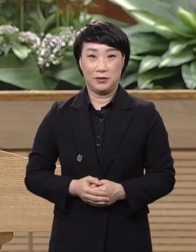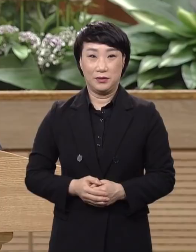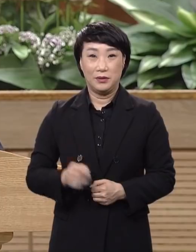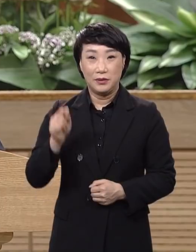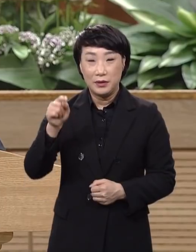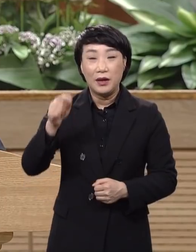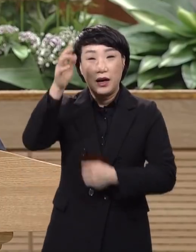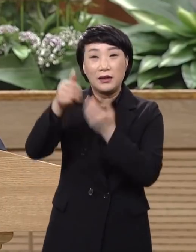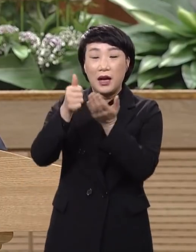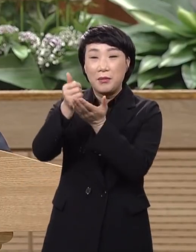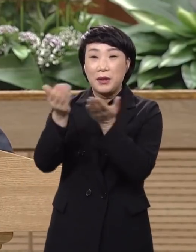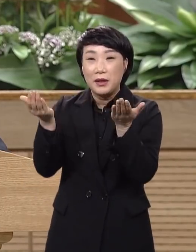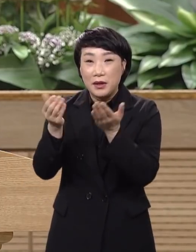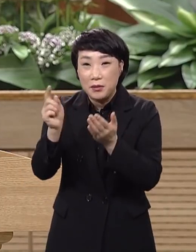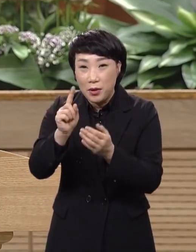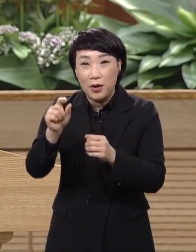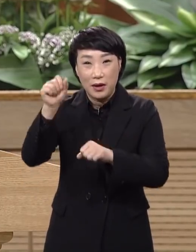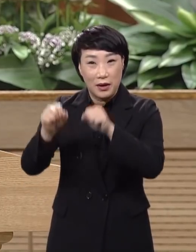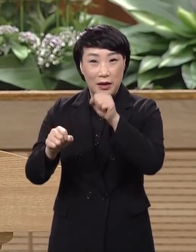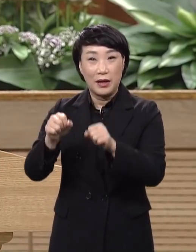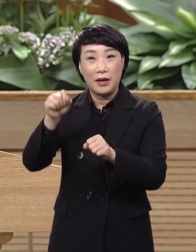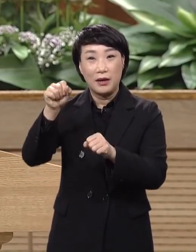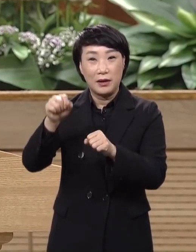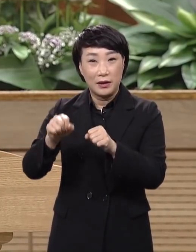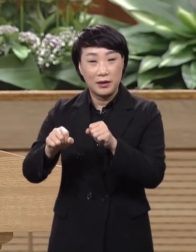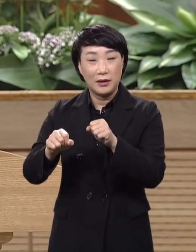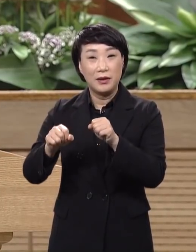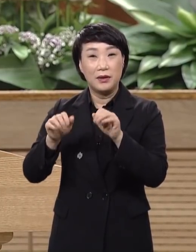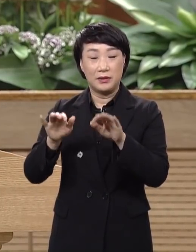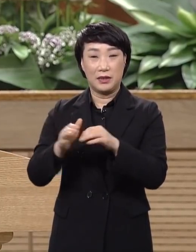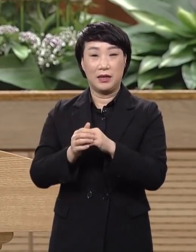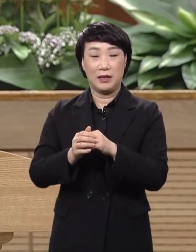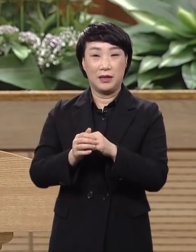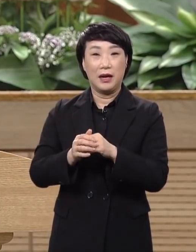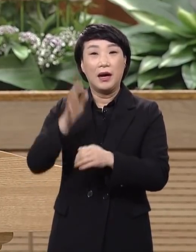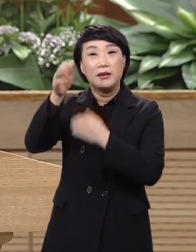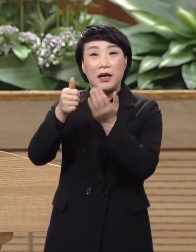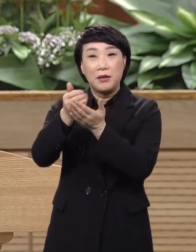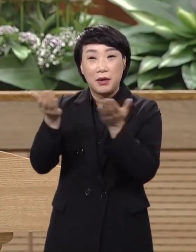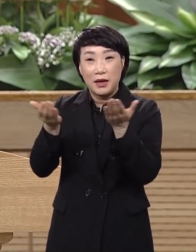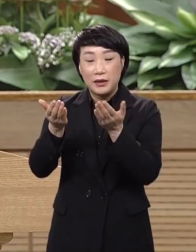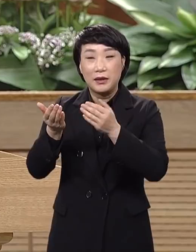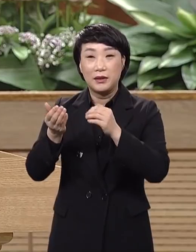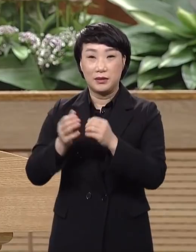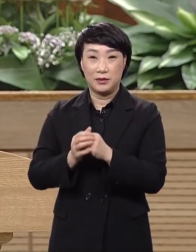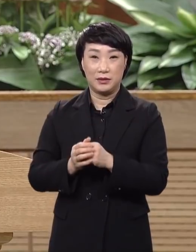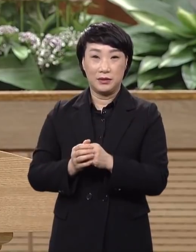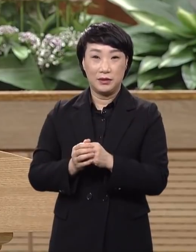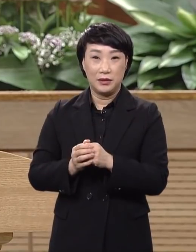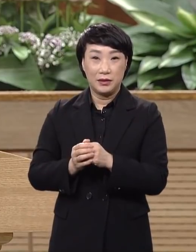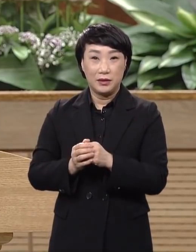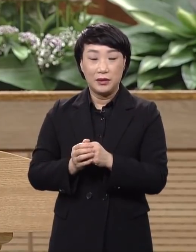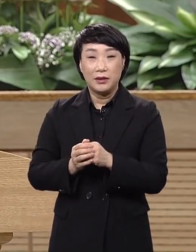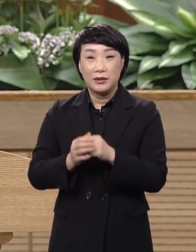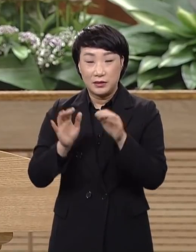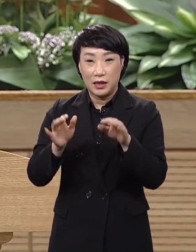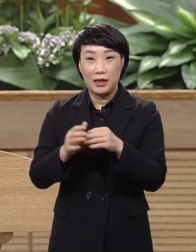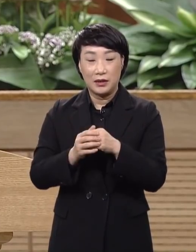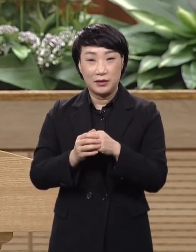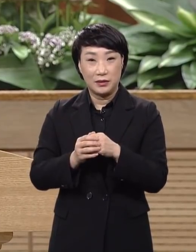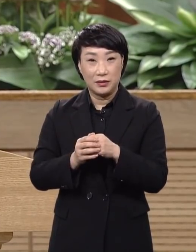그가 무슨 일을 하시든지 자기 일을 순간에